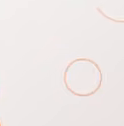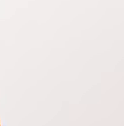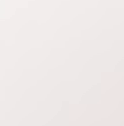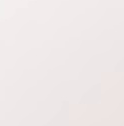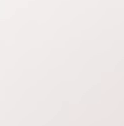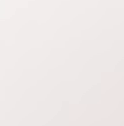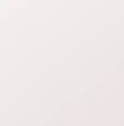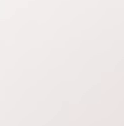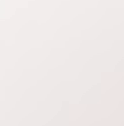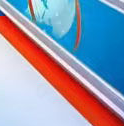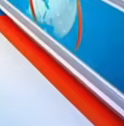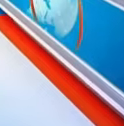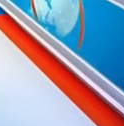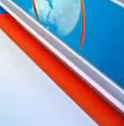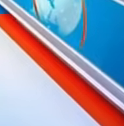бнт